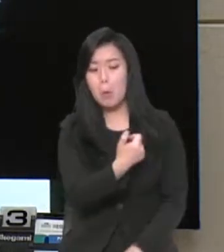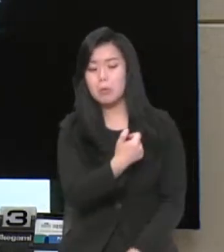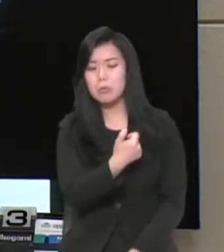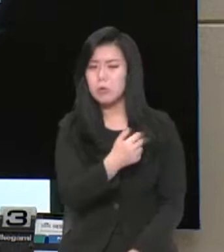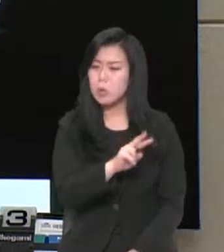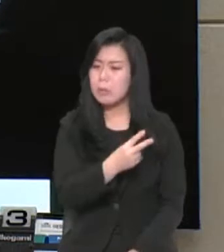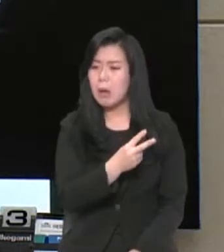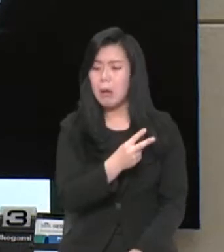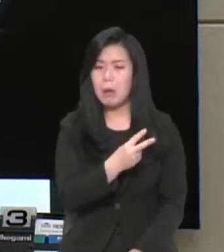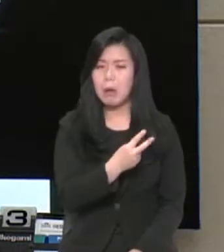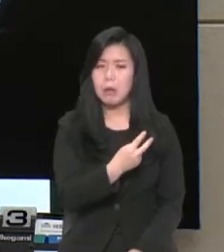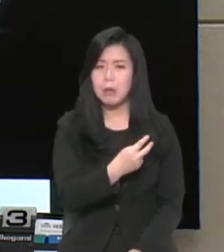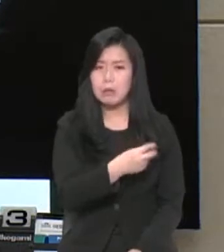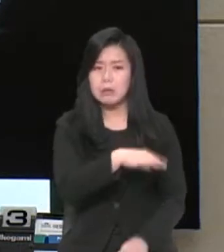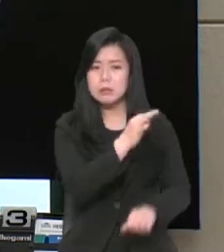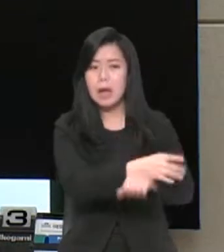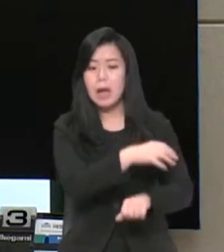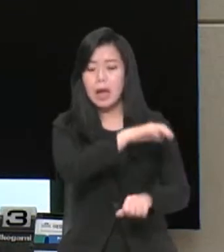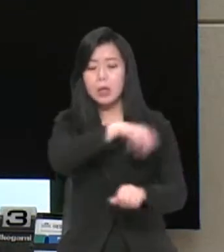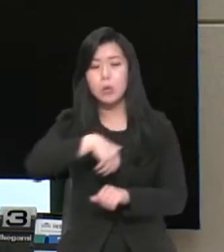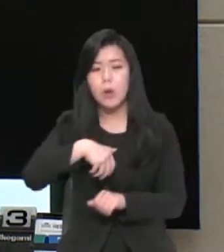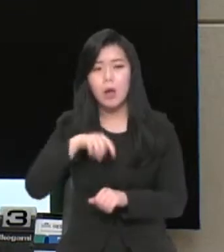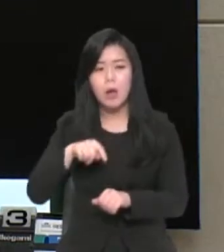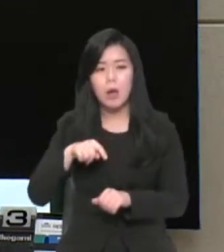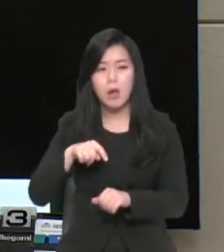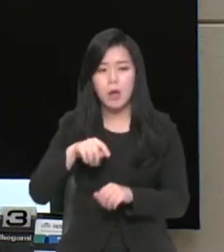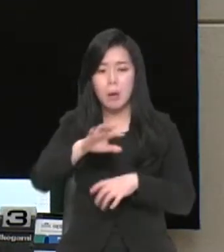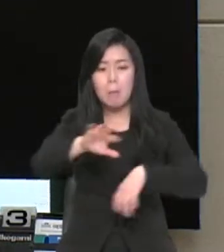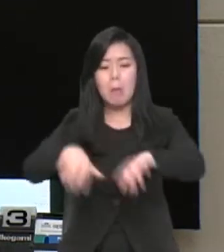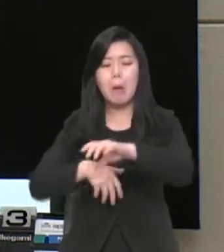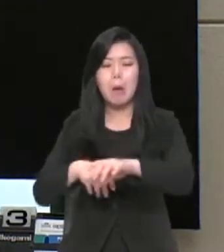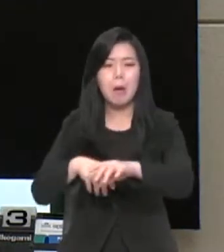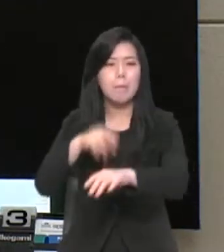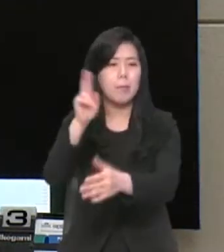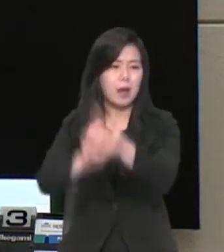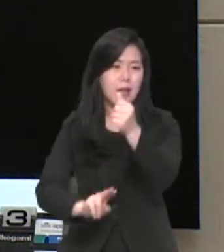200원에 띄워가지고 150원이니까 200원에 띄워야. 나 그거 얘기했다.